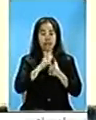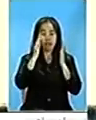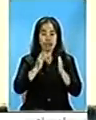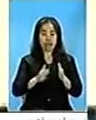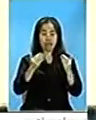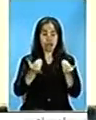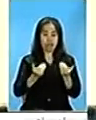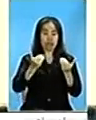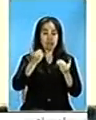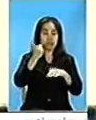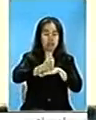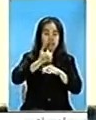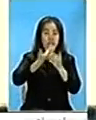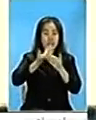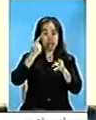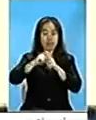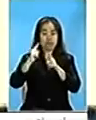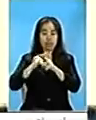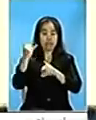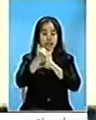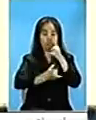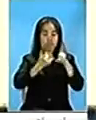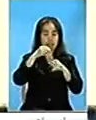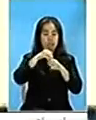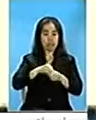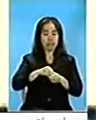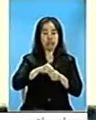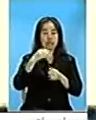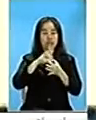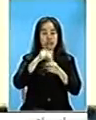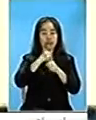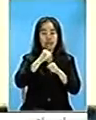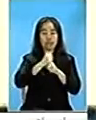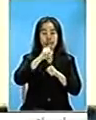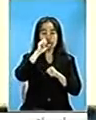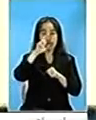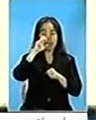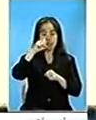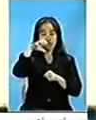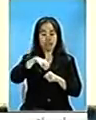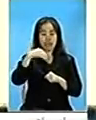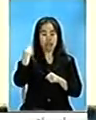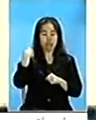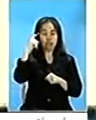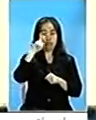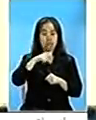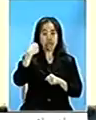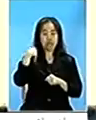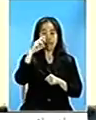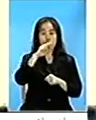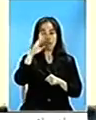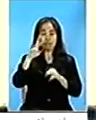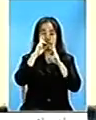เธอในแวดวงการเมืองก็ทยอยเข้ามาเป็นผู้แทนราษฎรมันก็มีระบบของการเป็นมะเร็งร้